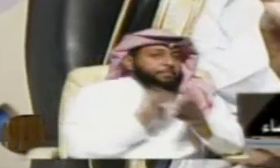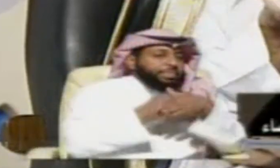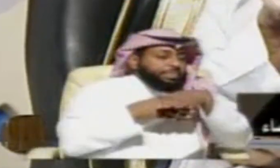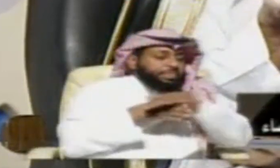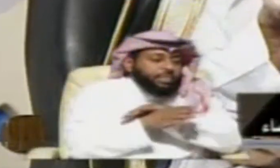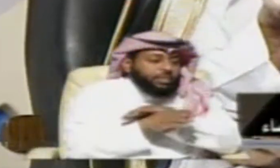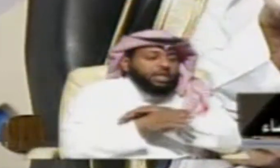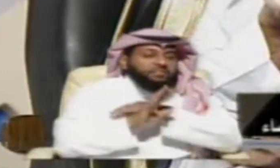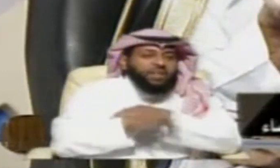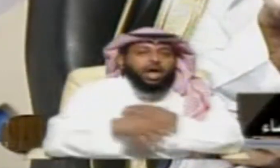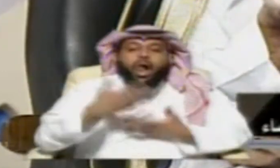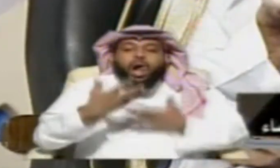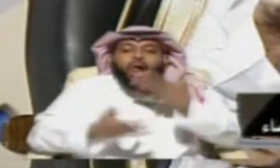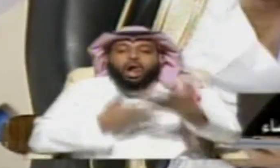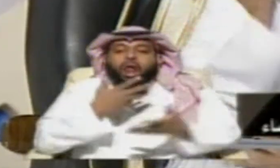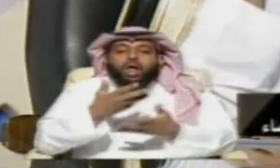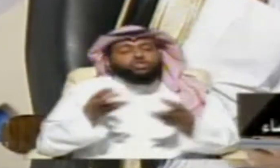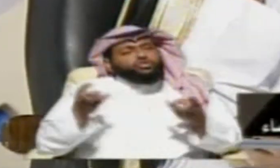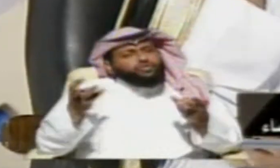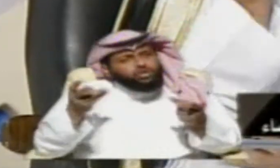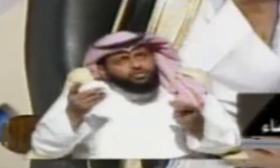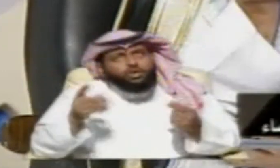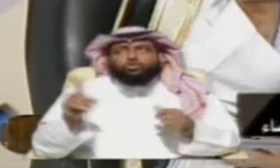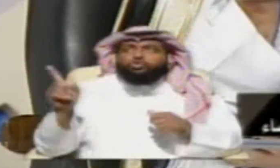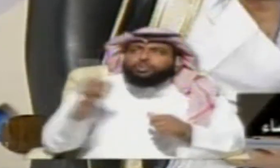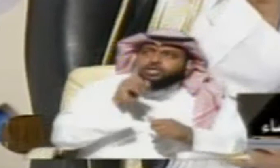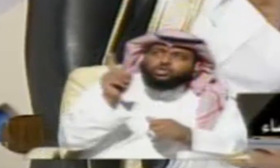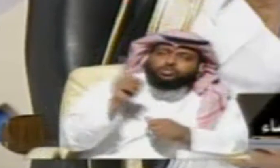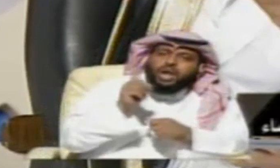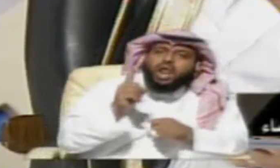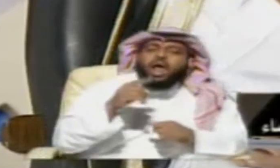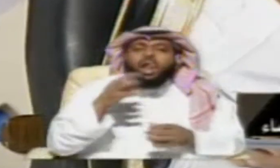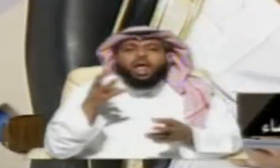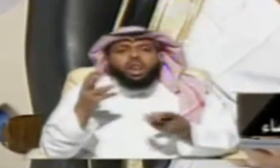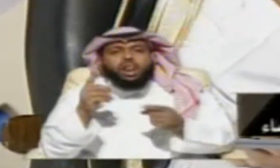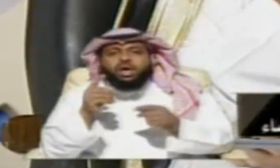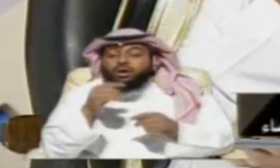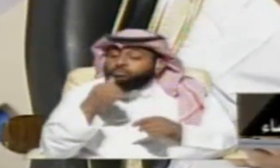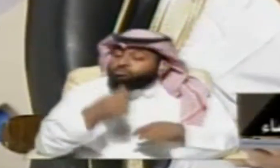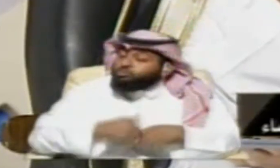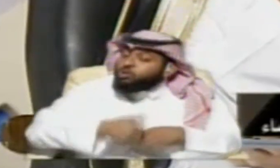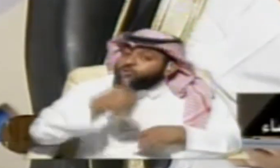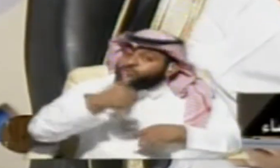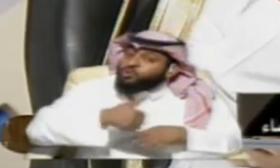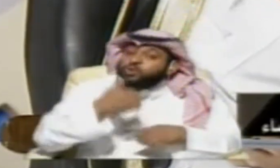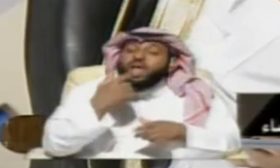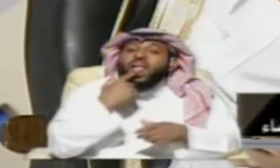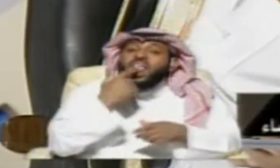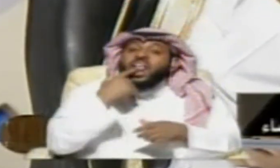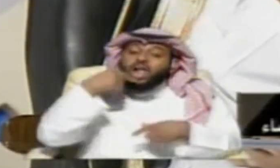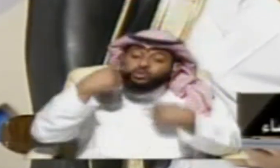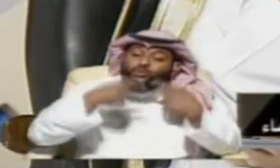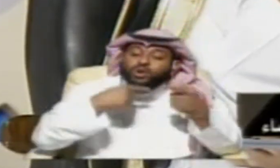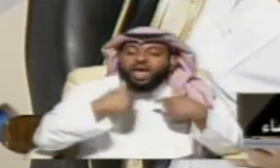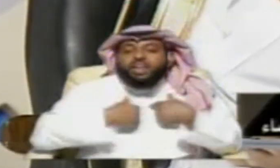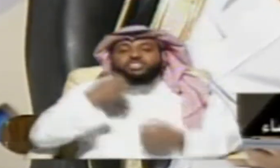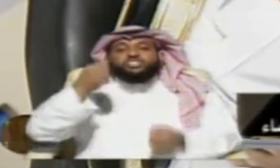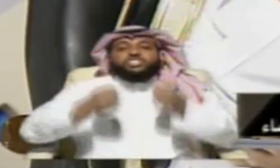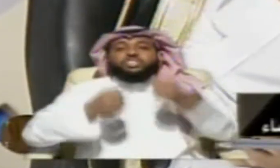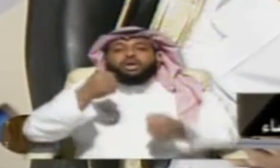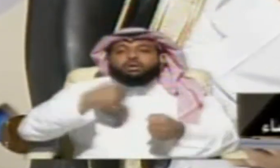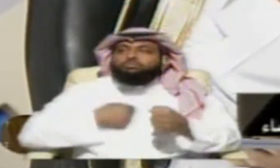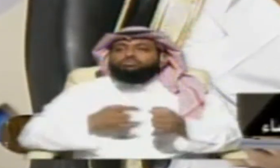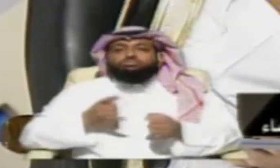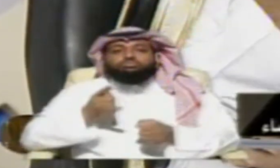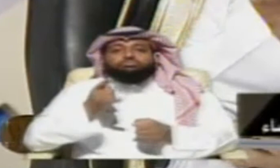وهو يقود السيارة، حتى وإن كان الذهن منشغل بشيء آخر إشغال اللسان بالذكر هذا يطيب